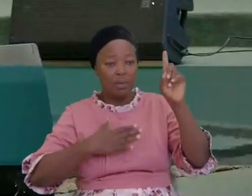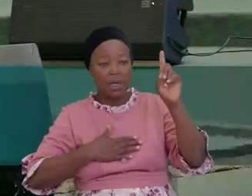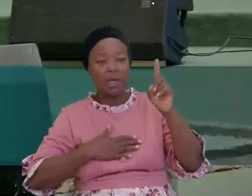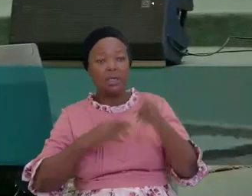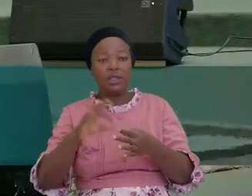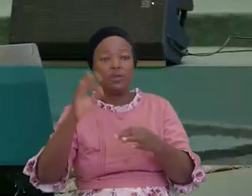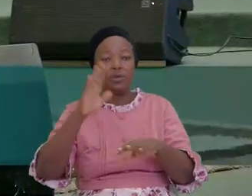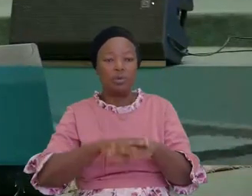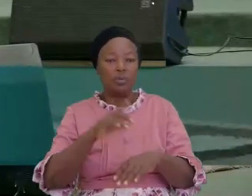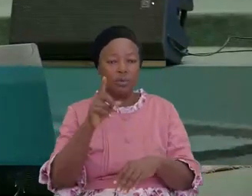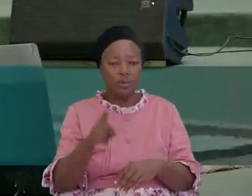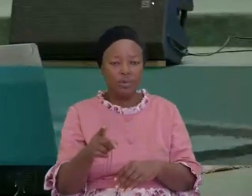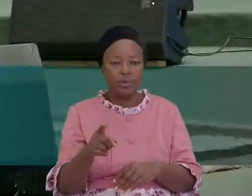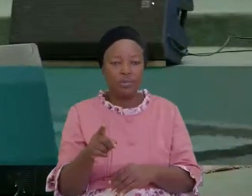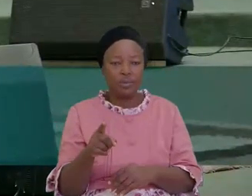esprit.